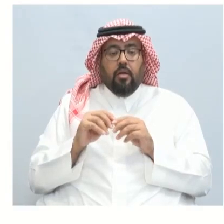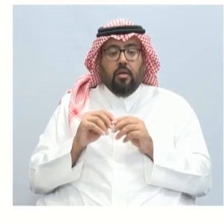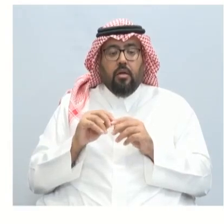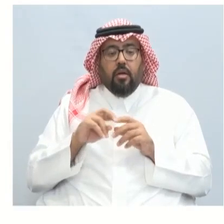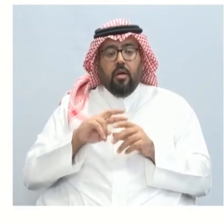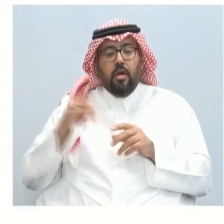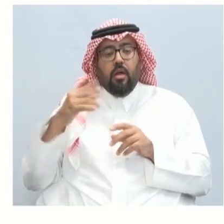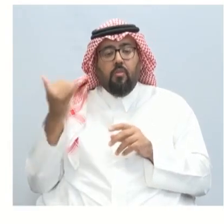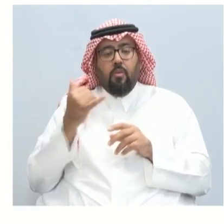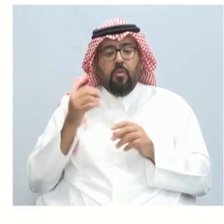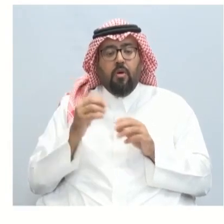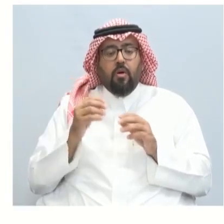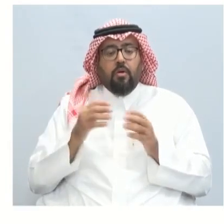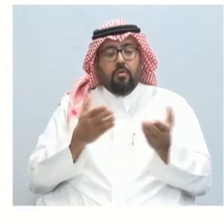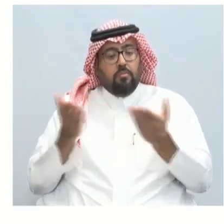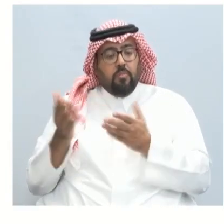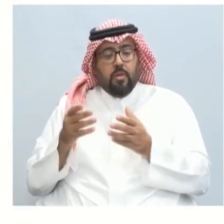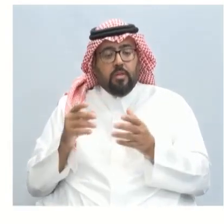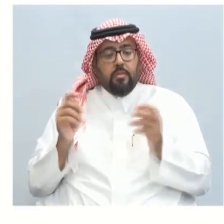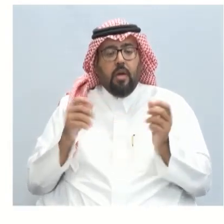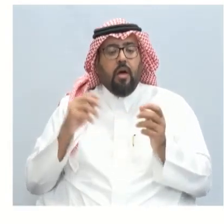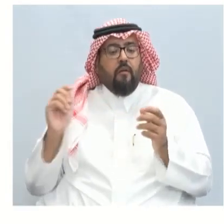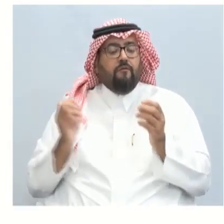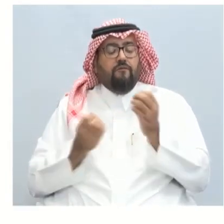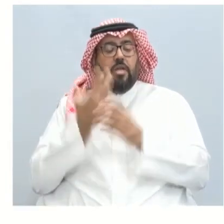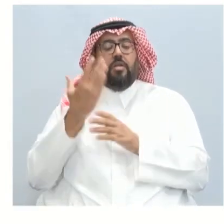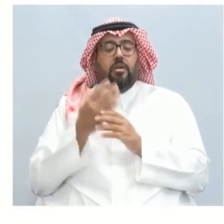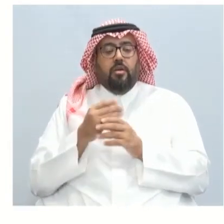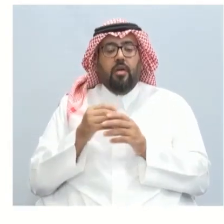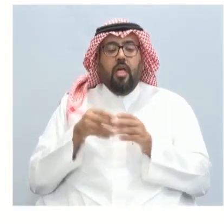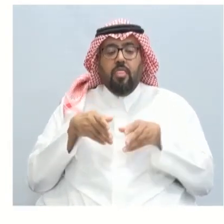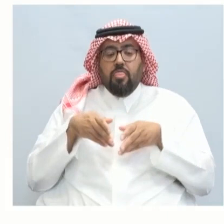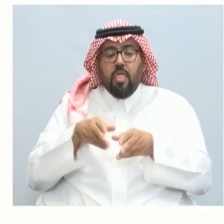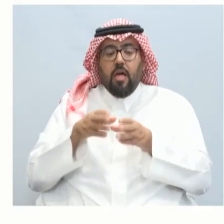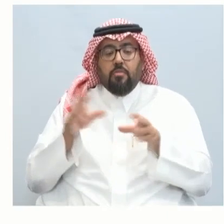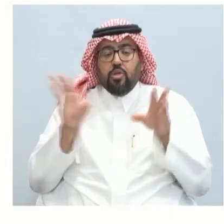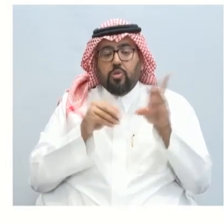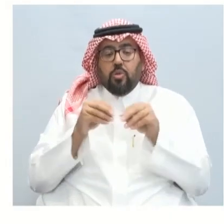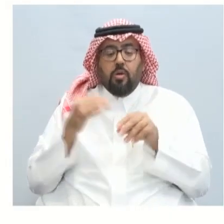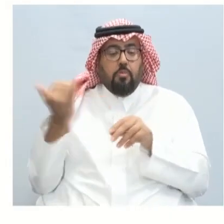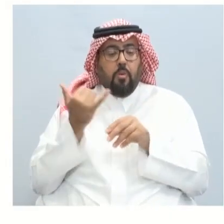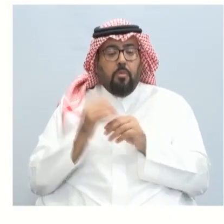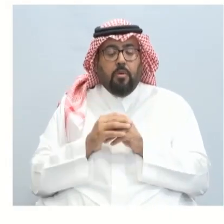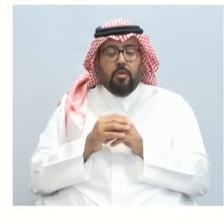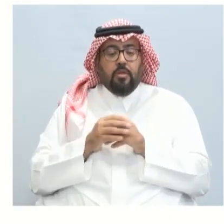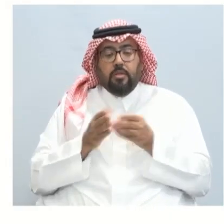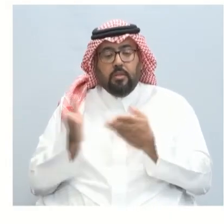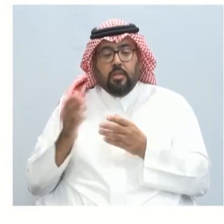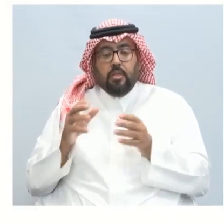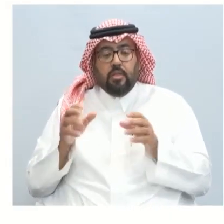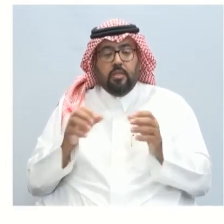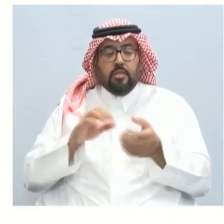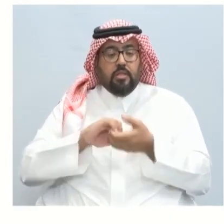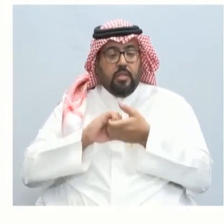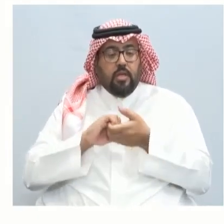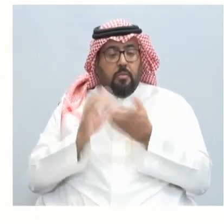الذهاب الى السوق في غير حاجه ولكن يعتبر عاجل زياره احد الاصدقاء في مدرسه